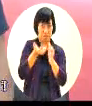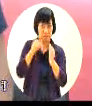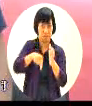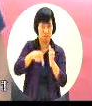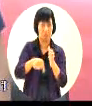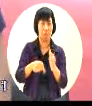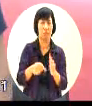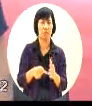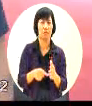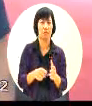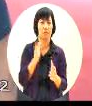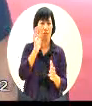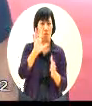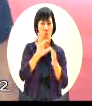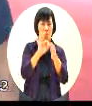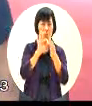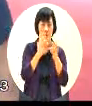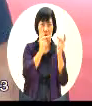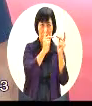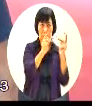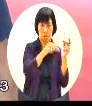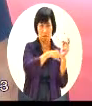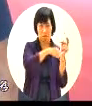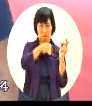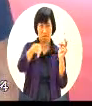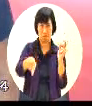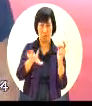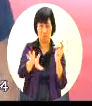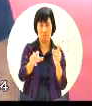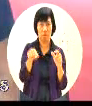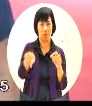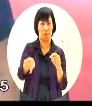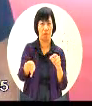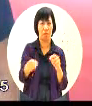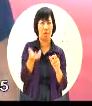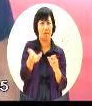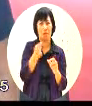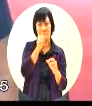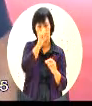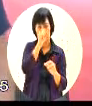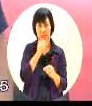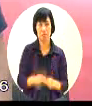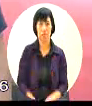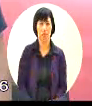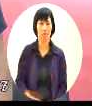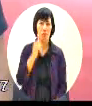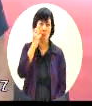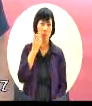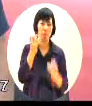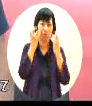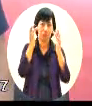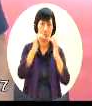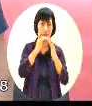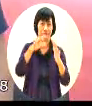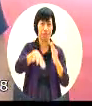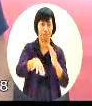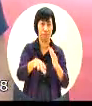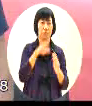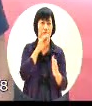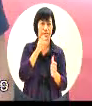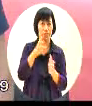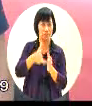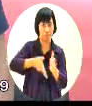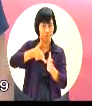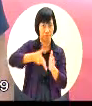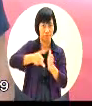站体都来伫咱工商会车头前，这工商会车头前都伫个果菜市场，迄个咱火车头出来